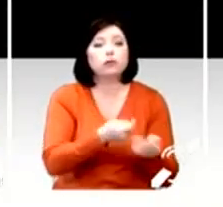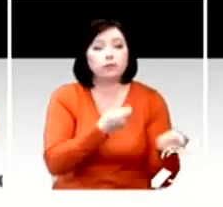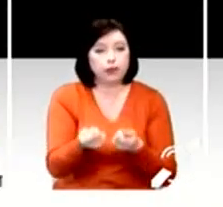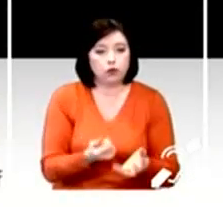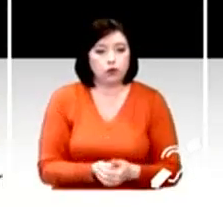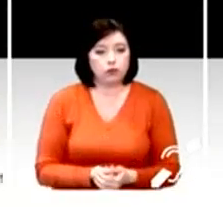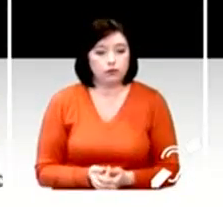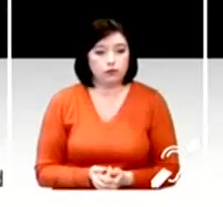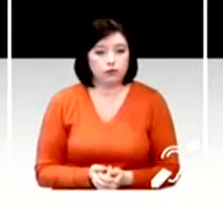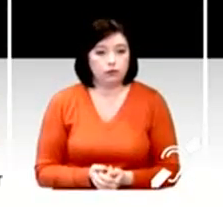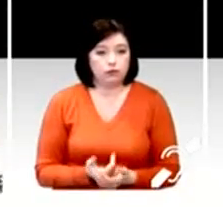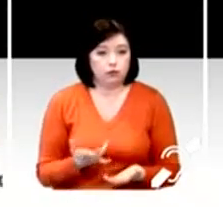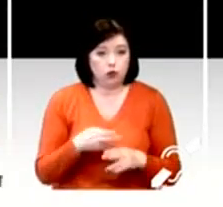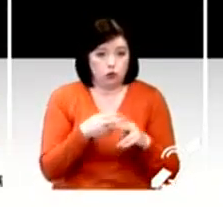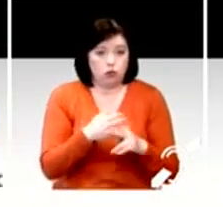zăvădeați?